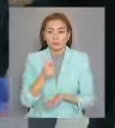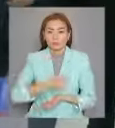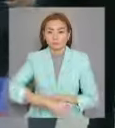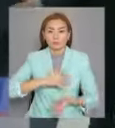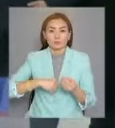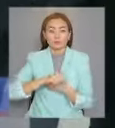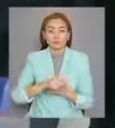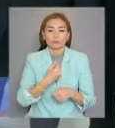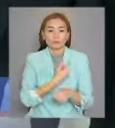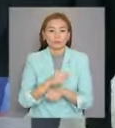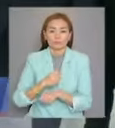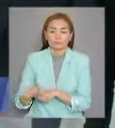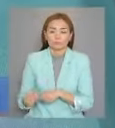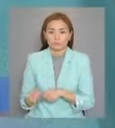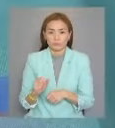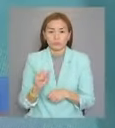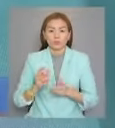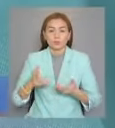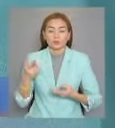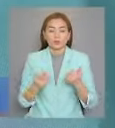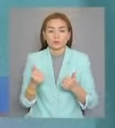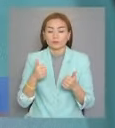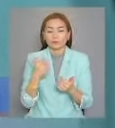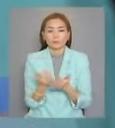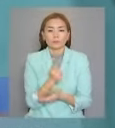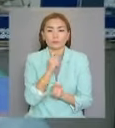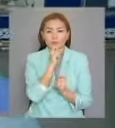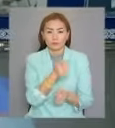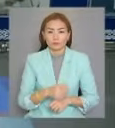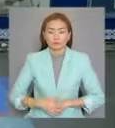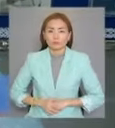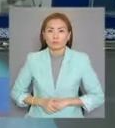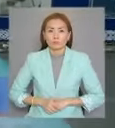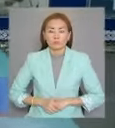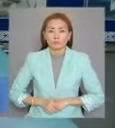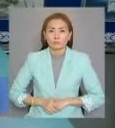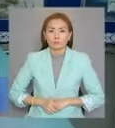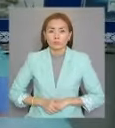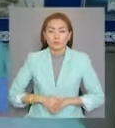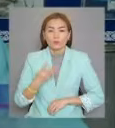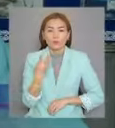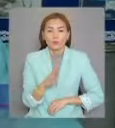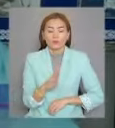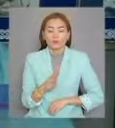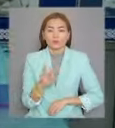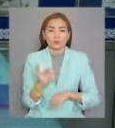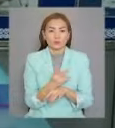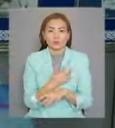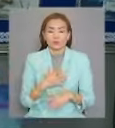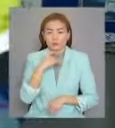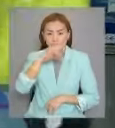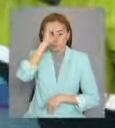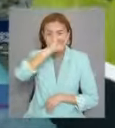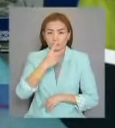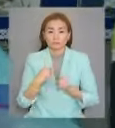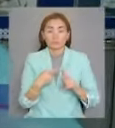барлық қарсыластарынан басып түскен ол әлем чемпионы атағына ие болды. Сайысқа 4 белдесу бердім. Қазақ